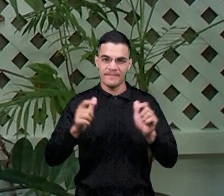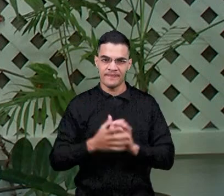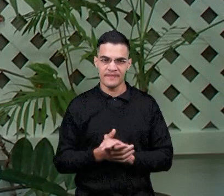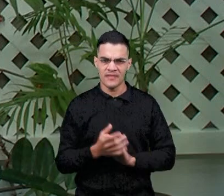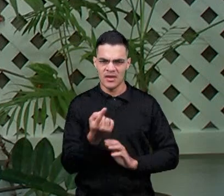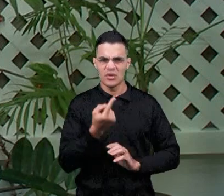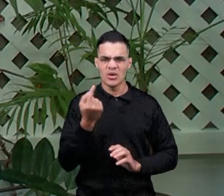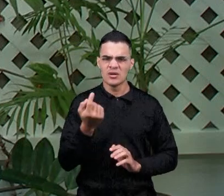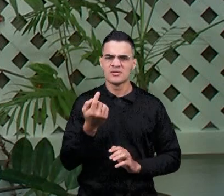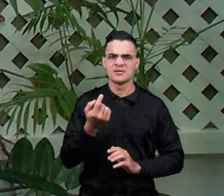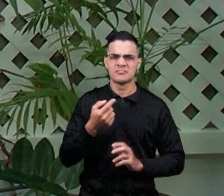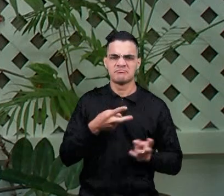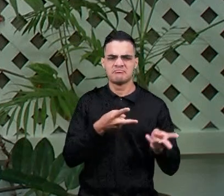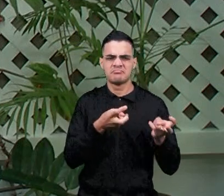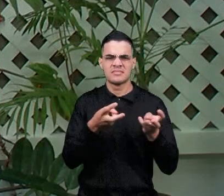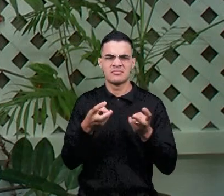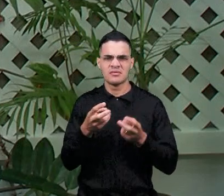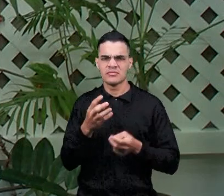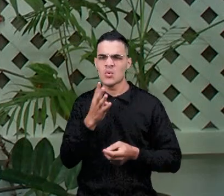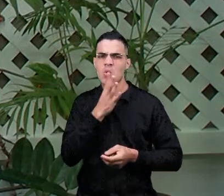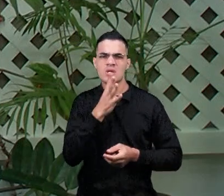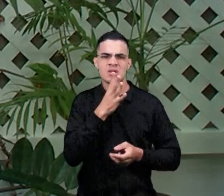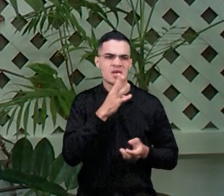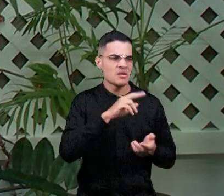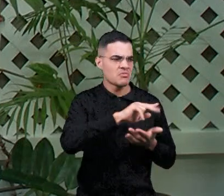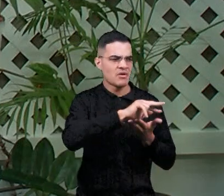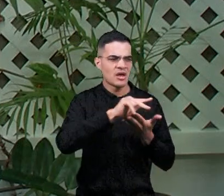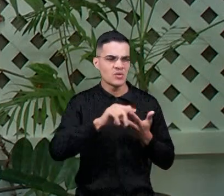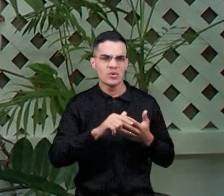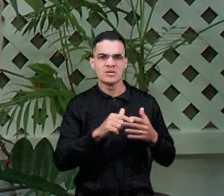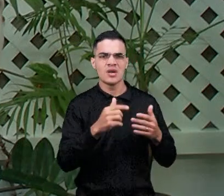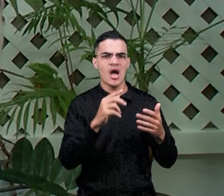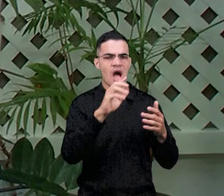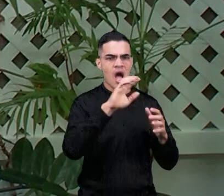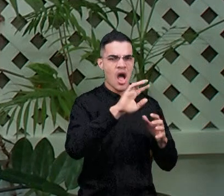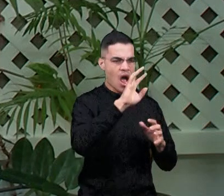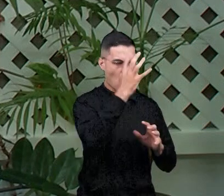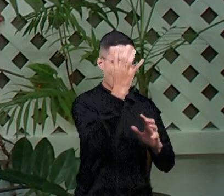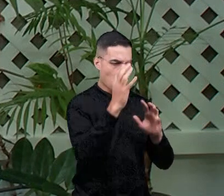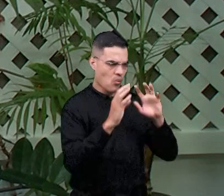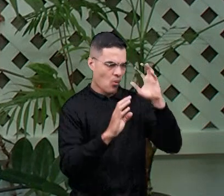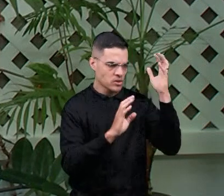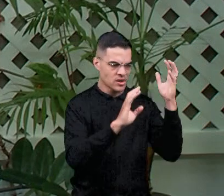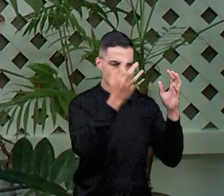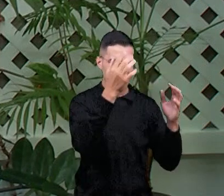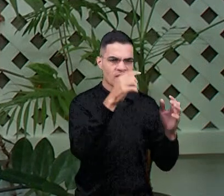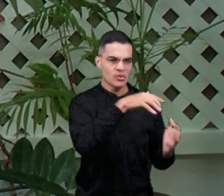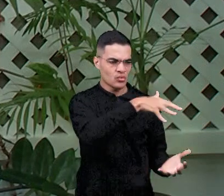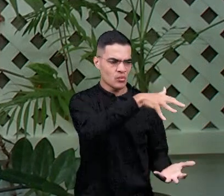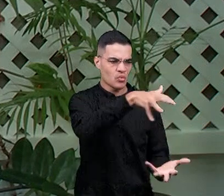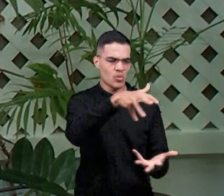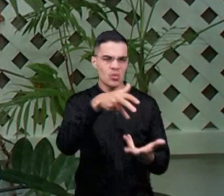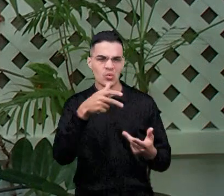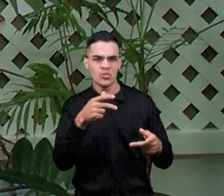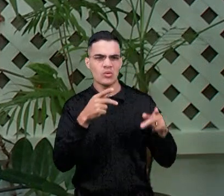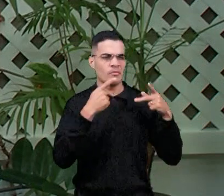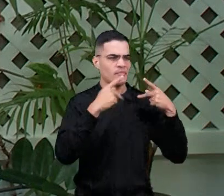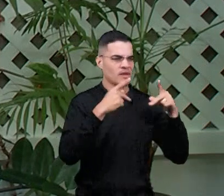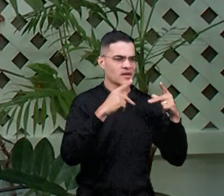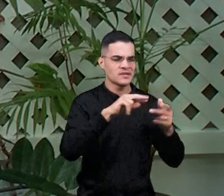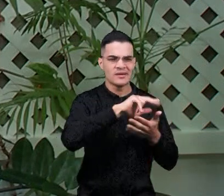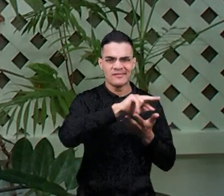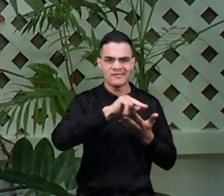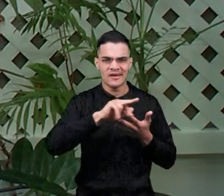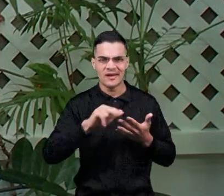choses qui sont autour de nous. Il y a beaucoup de signes, beaucoup de messages, beaucoup